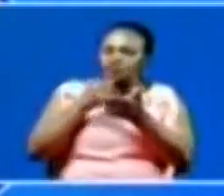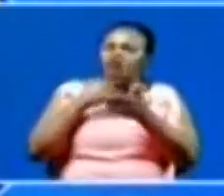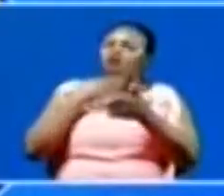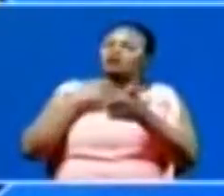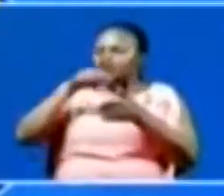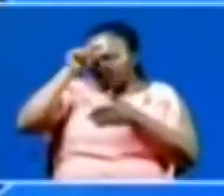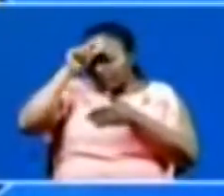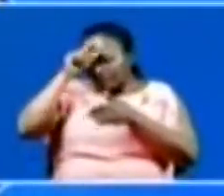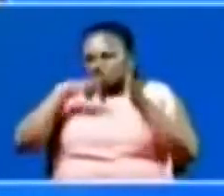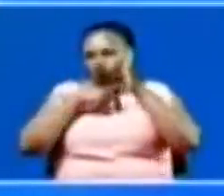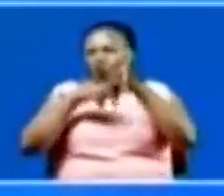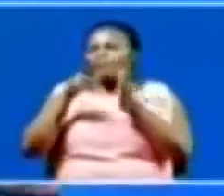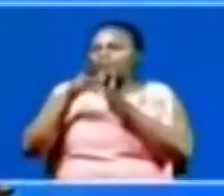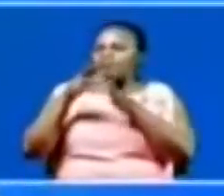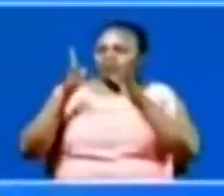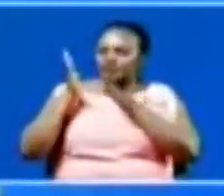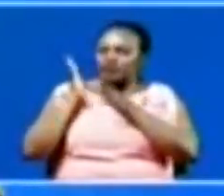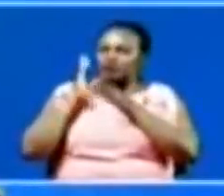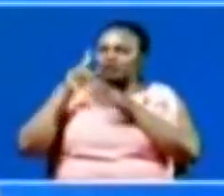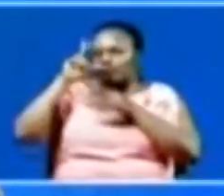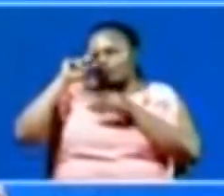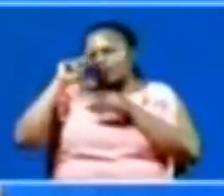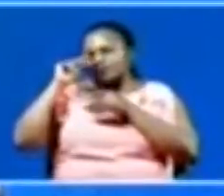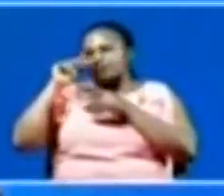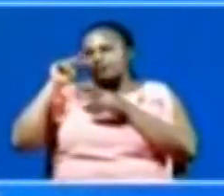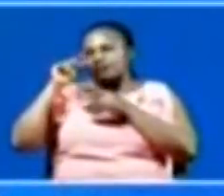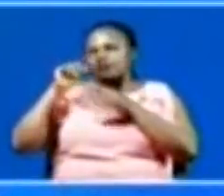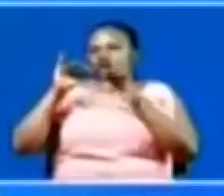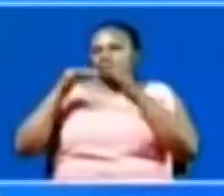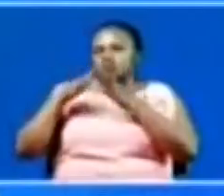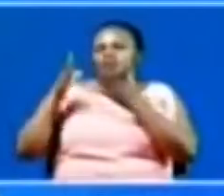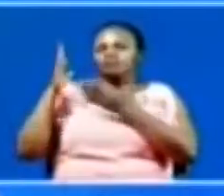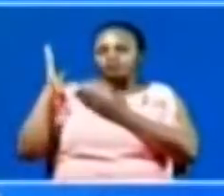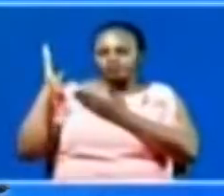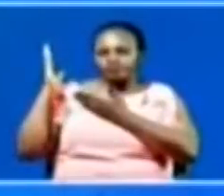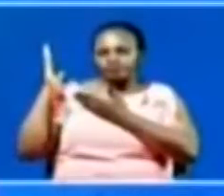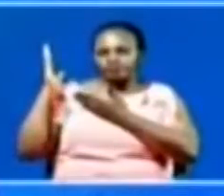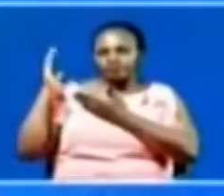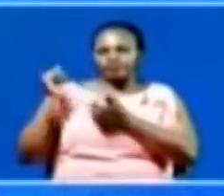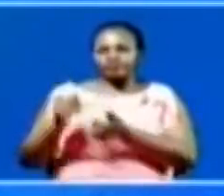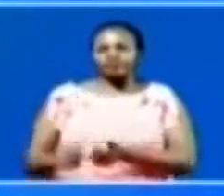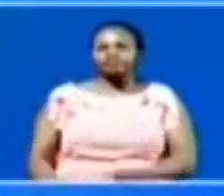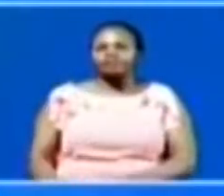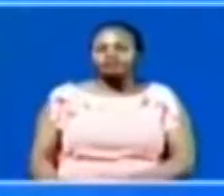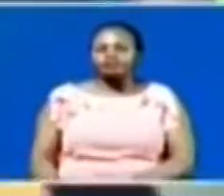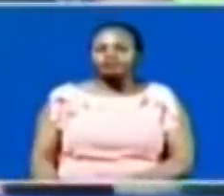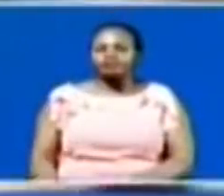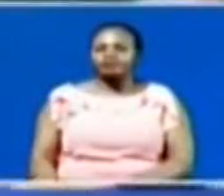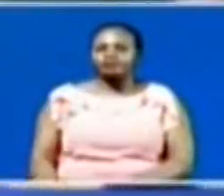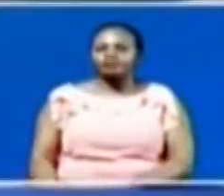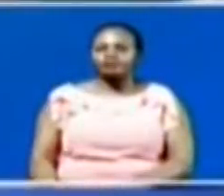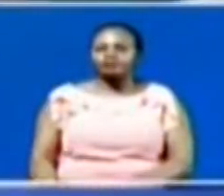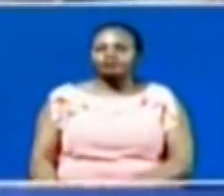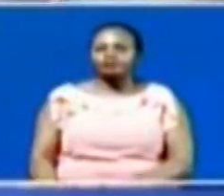wameitaka serikali kudumisha usalama katika pwani ya Kenya. Ripota wetu Tobias Chanji sasa anaileta taarifa hii kwa kina.